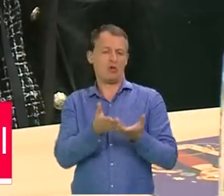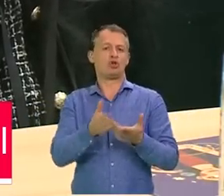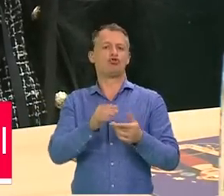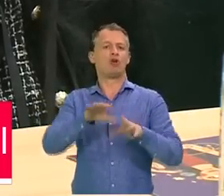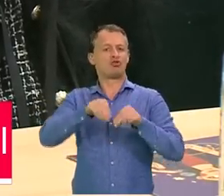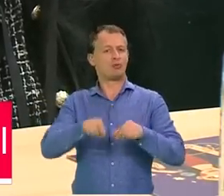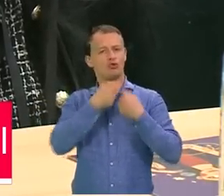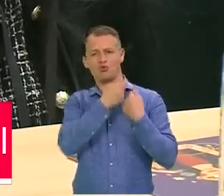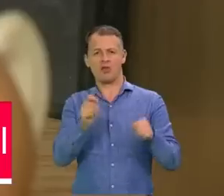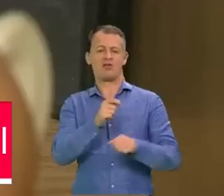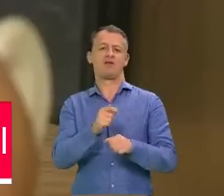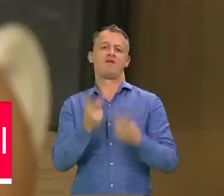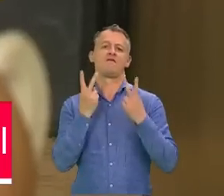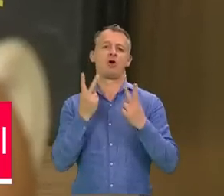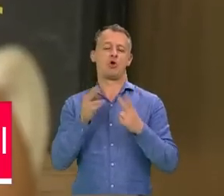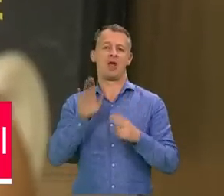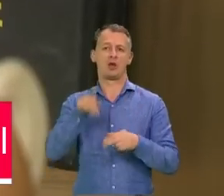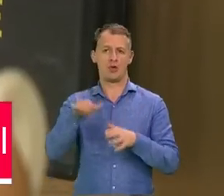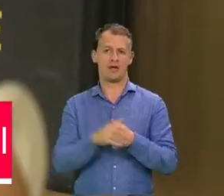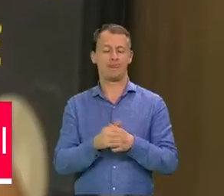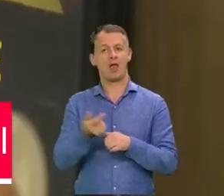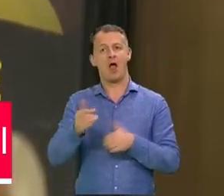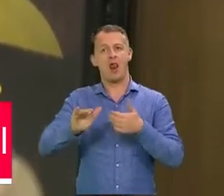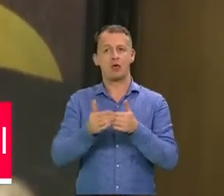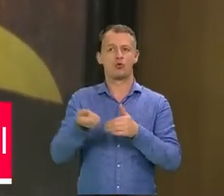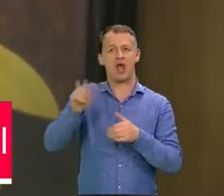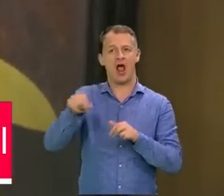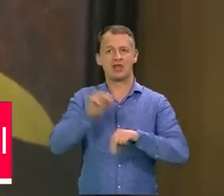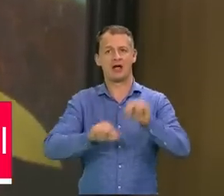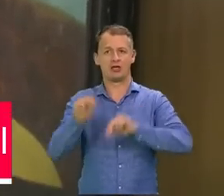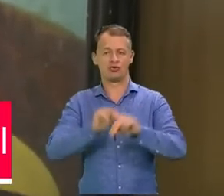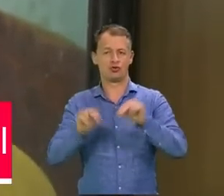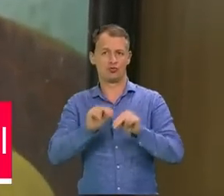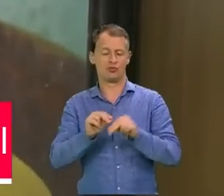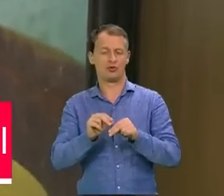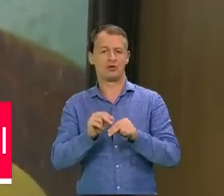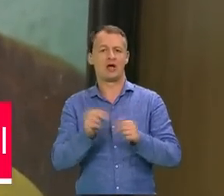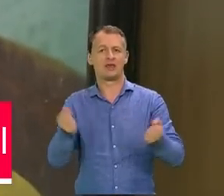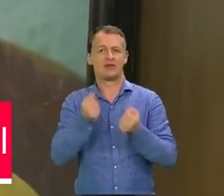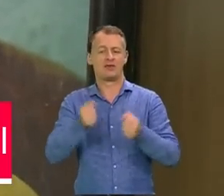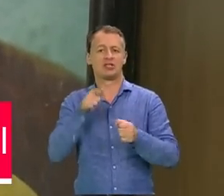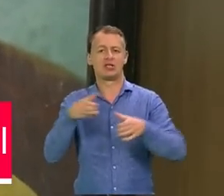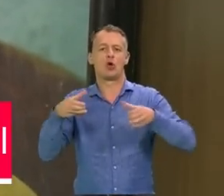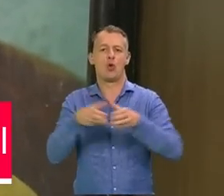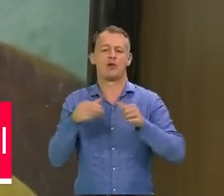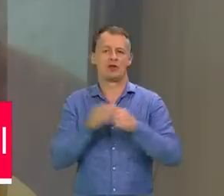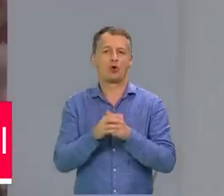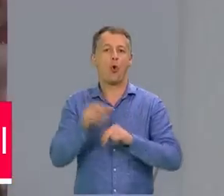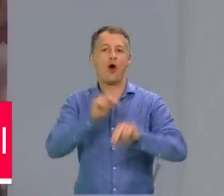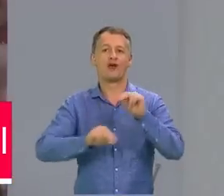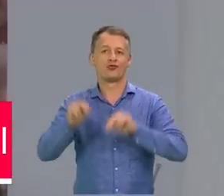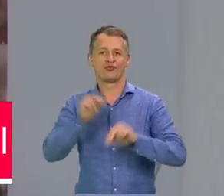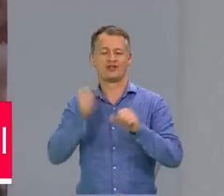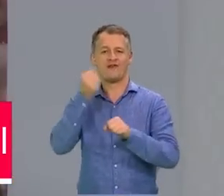care le ai. Alături de alte ONG-uri care activează în comunitățile defavorizate, o asociație a realizat